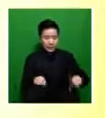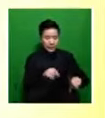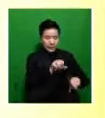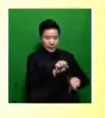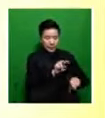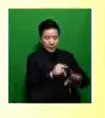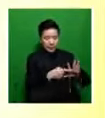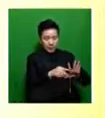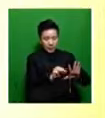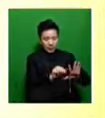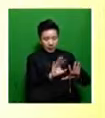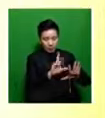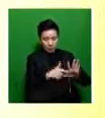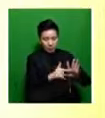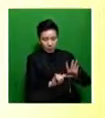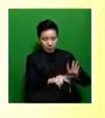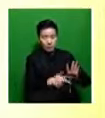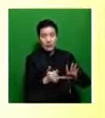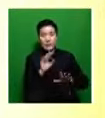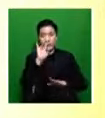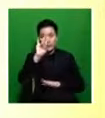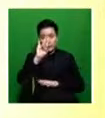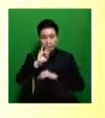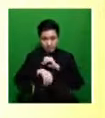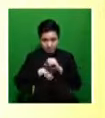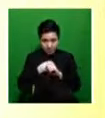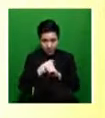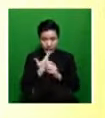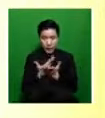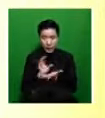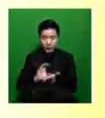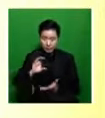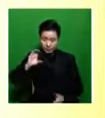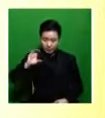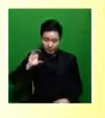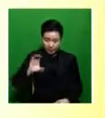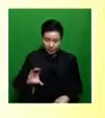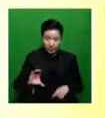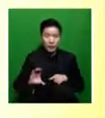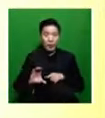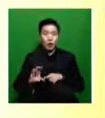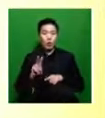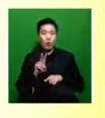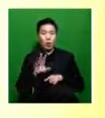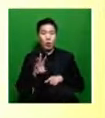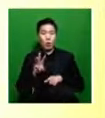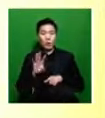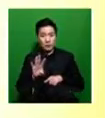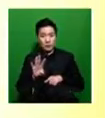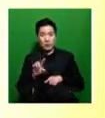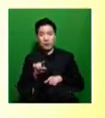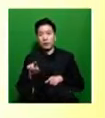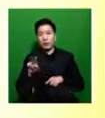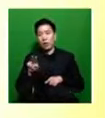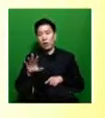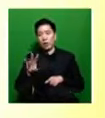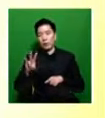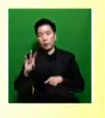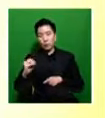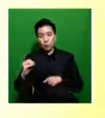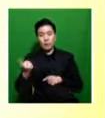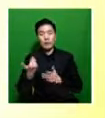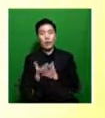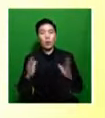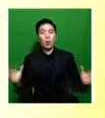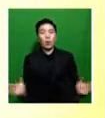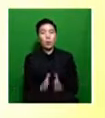ยมีกำหนดแผนงานโครงการทั้งสิ้นเนี่ย7ปีด้วยปีงบประด้วยงบของปี64ถึงปี70นะคะวงเงินงบประม